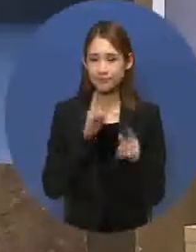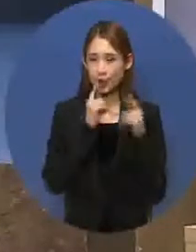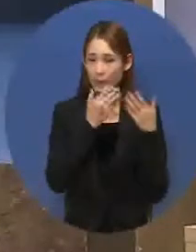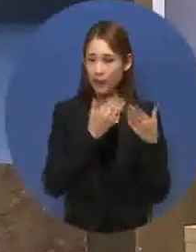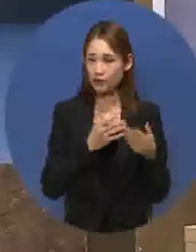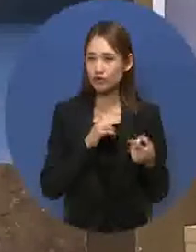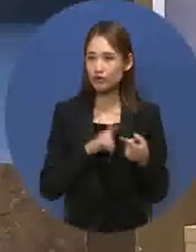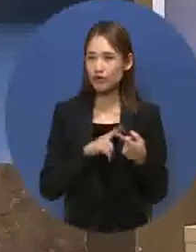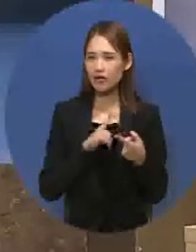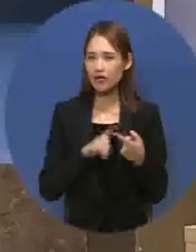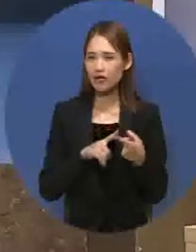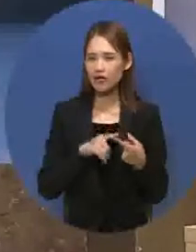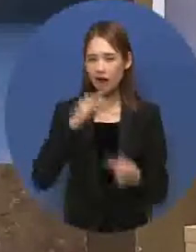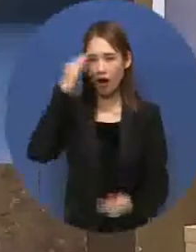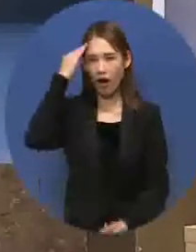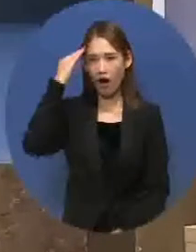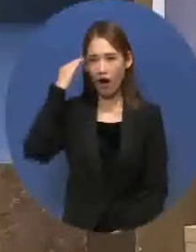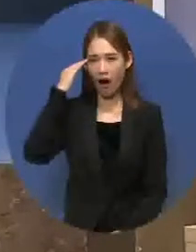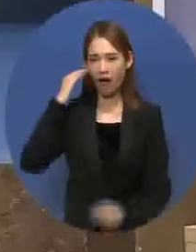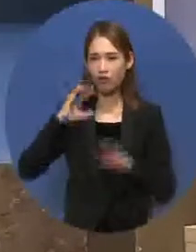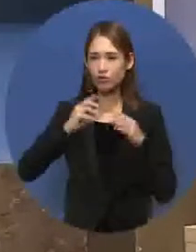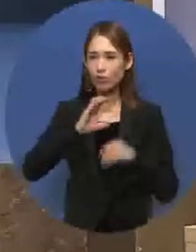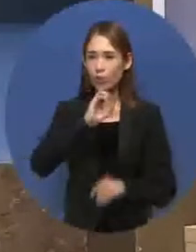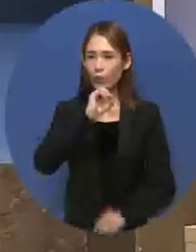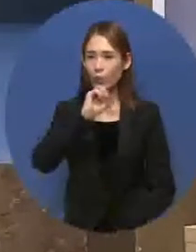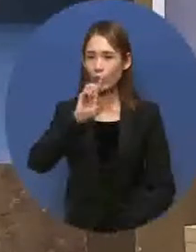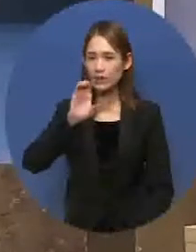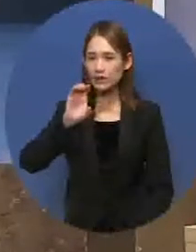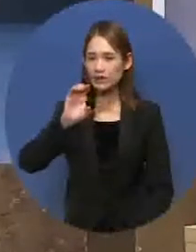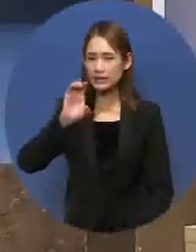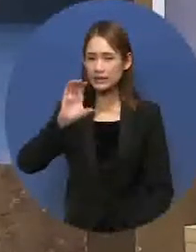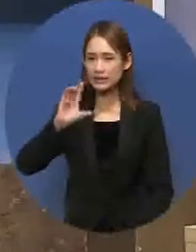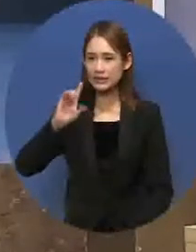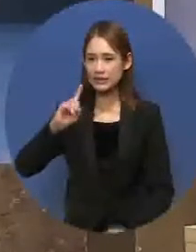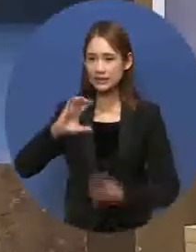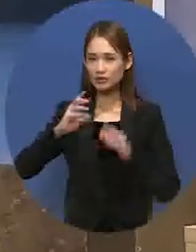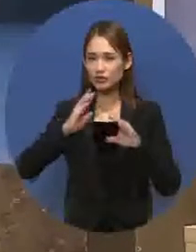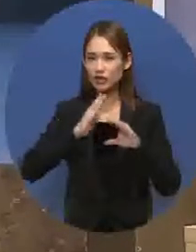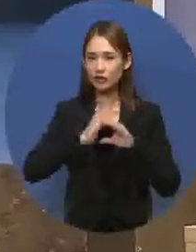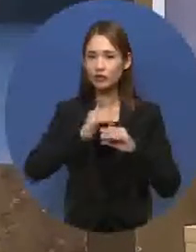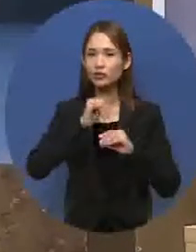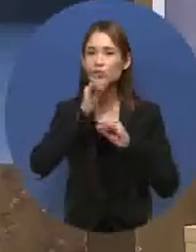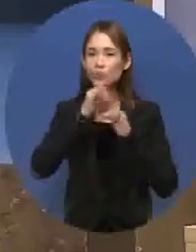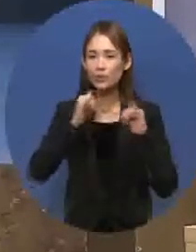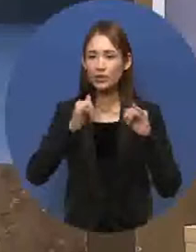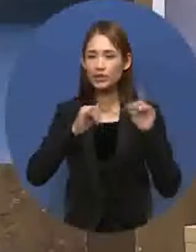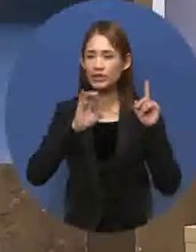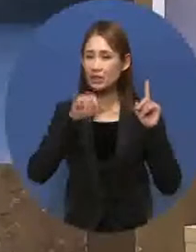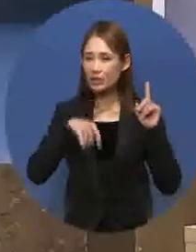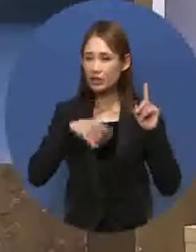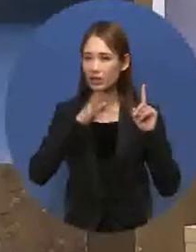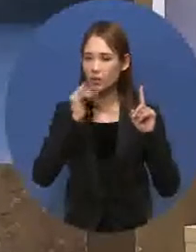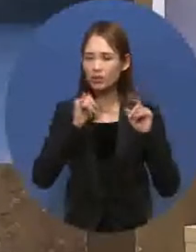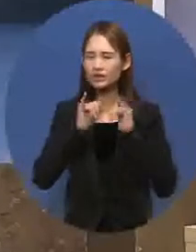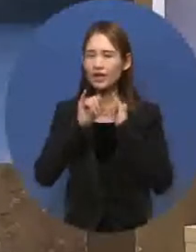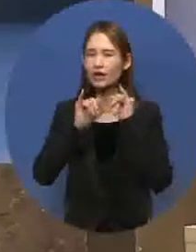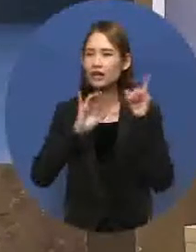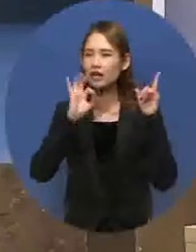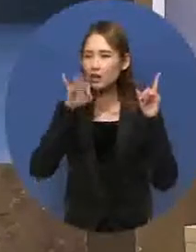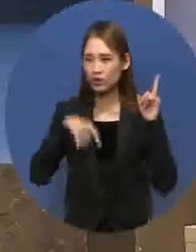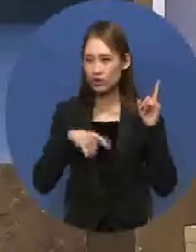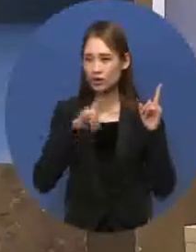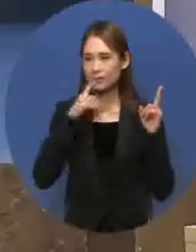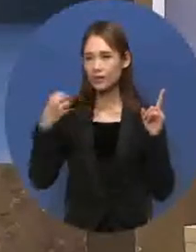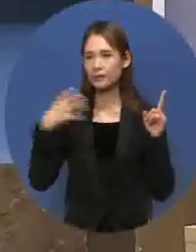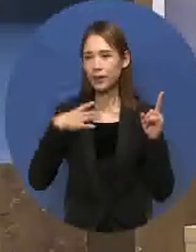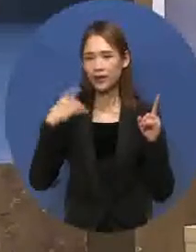주신 것처럼 우리나라가 이제 OECD 국가 중에 노인 빈곤율 1위이고 또 노인 자살률 1위이다라고 예. 말씀해